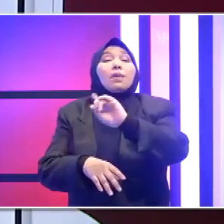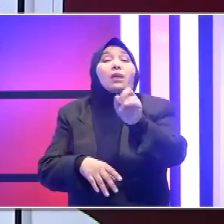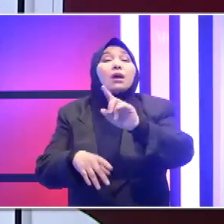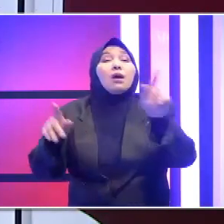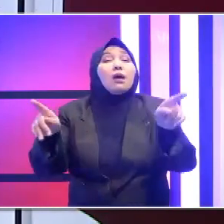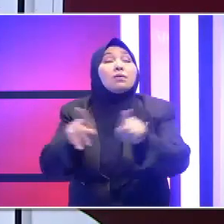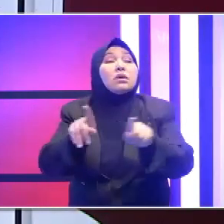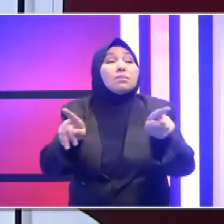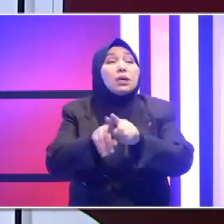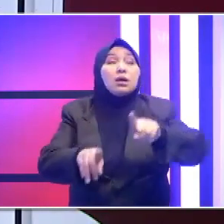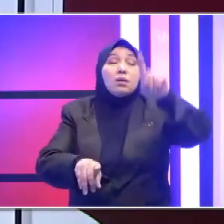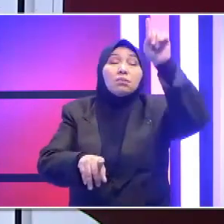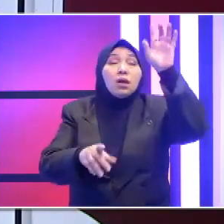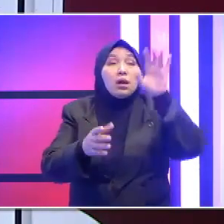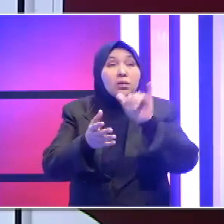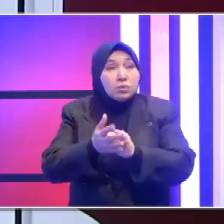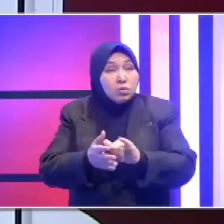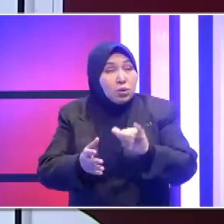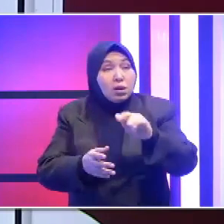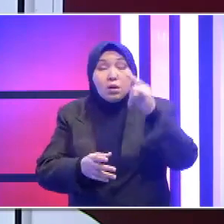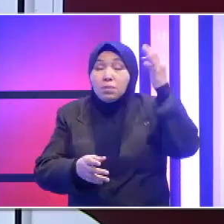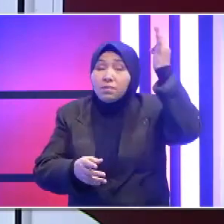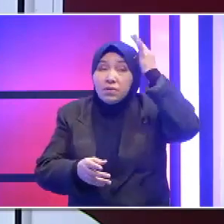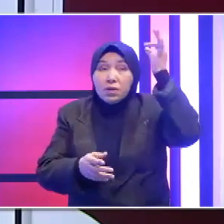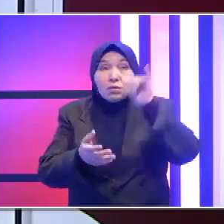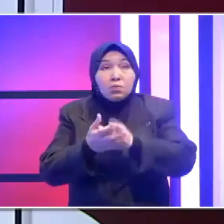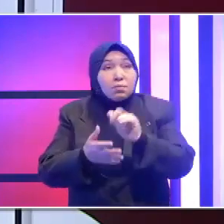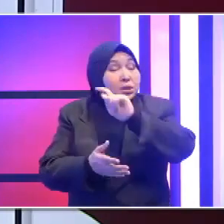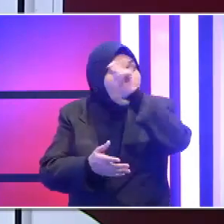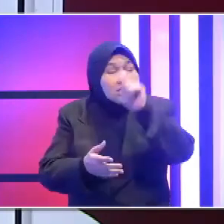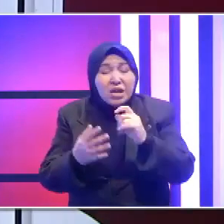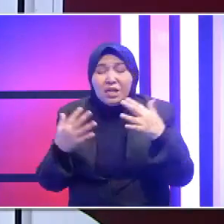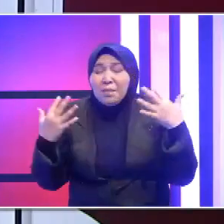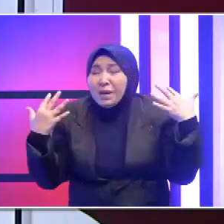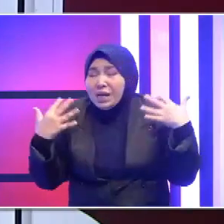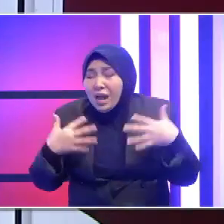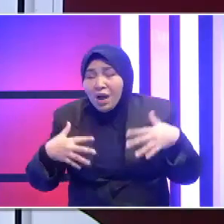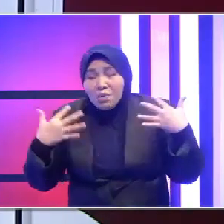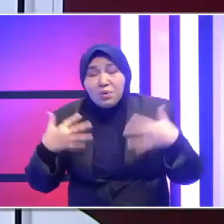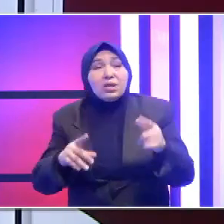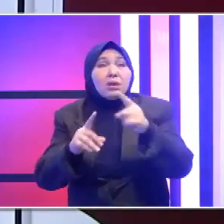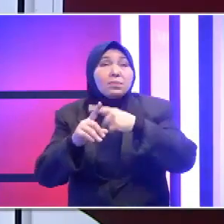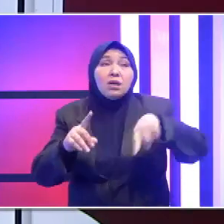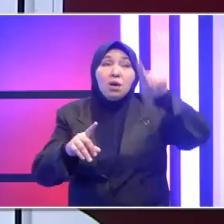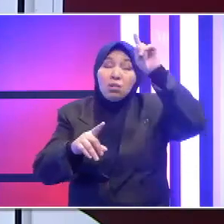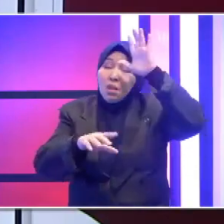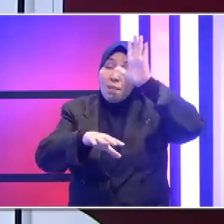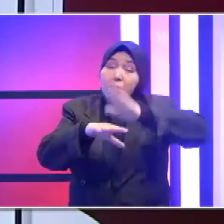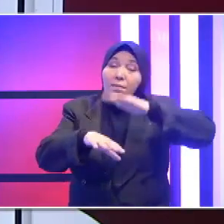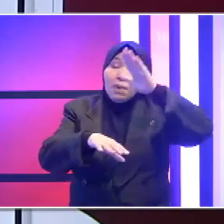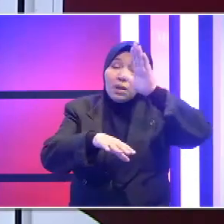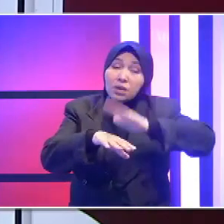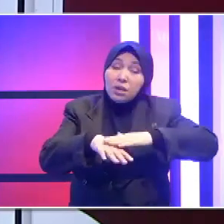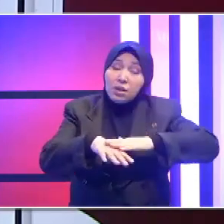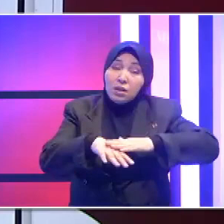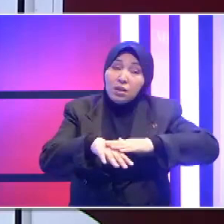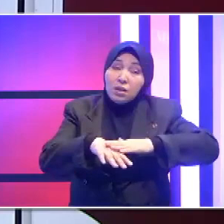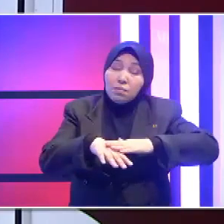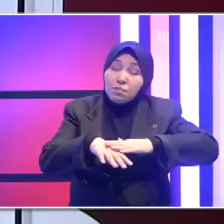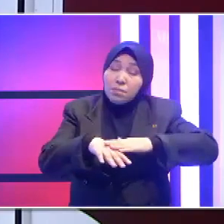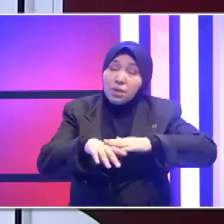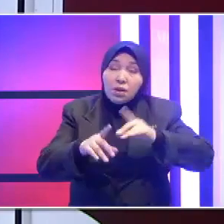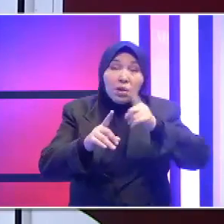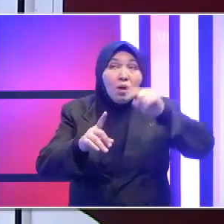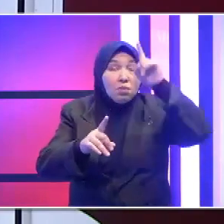dahulu kamu Kamu sangka ini adalah pertanyaan yang amat menakutkan bila Allah memanggil Yoona dihimbau film